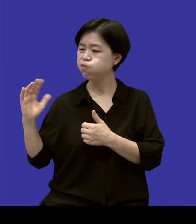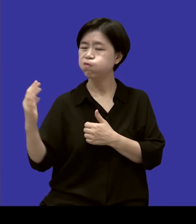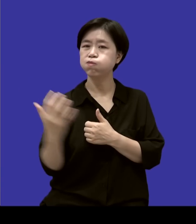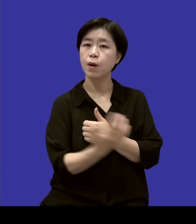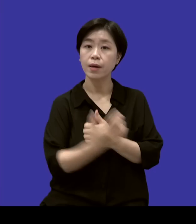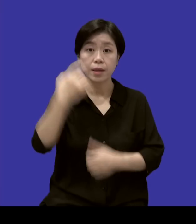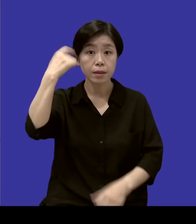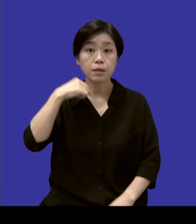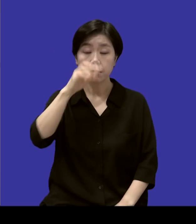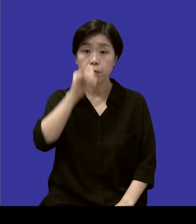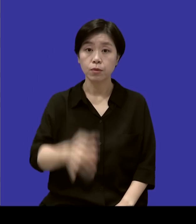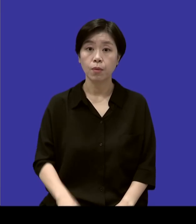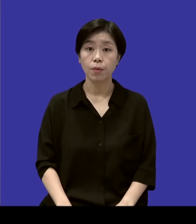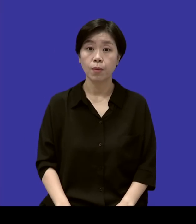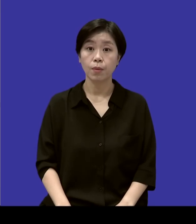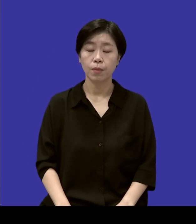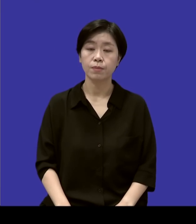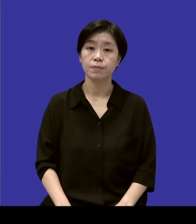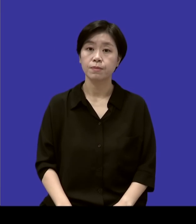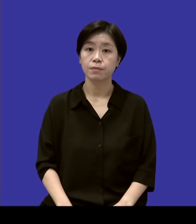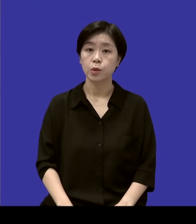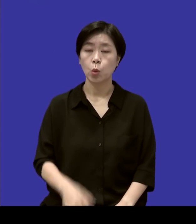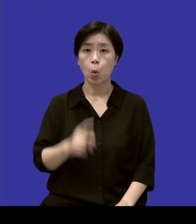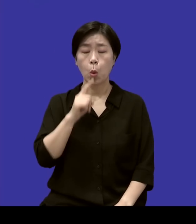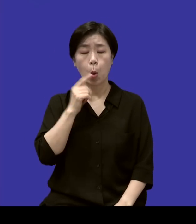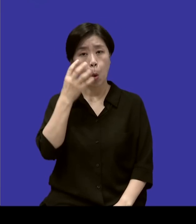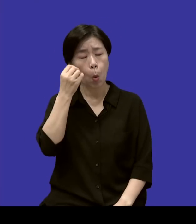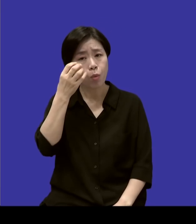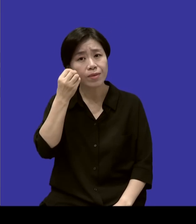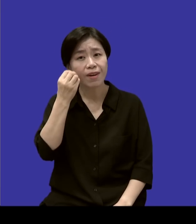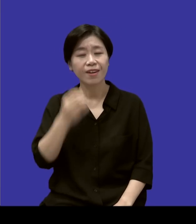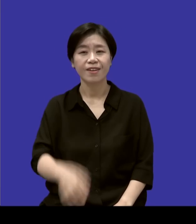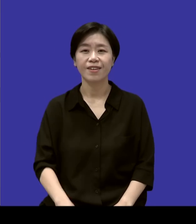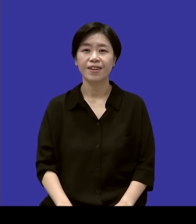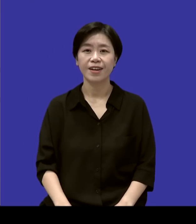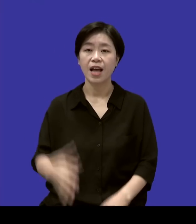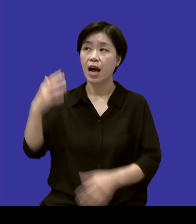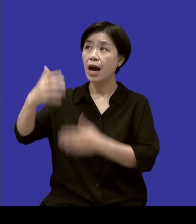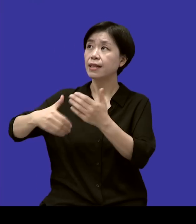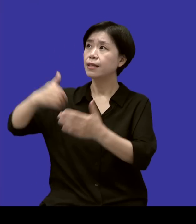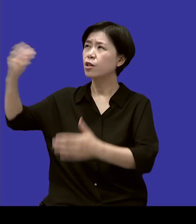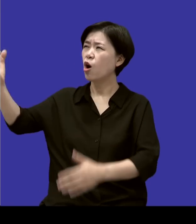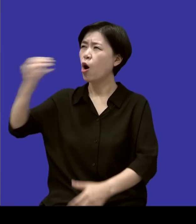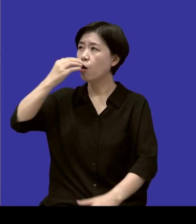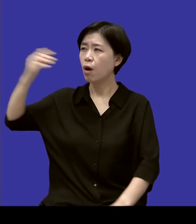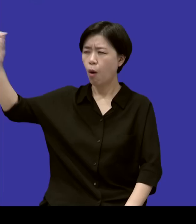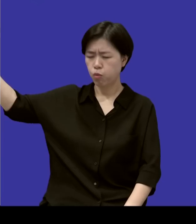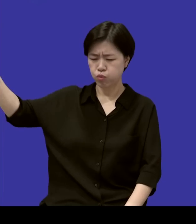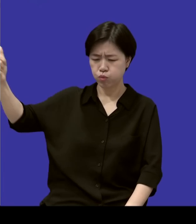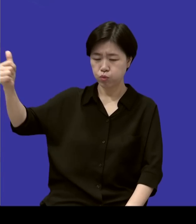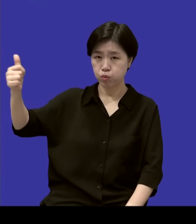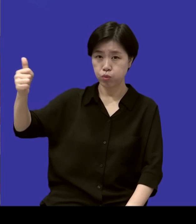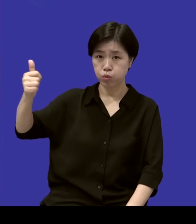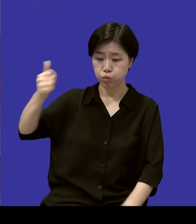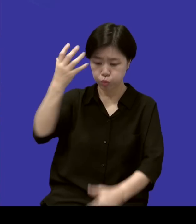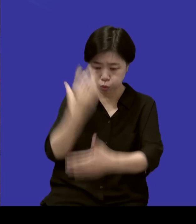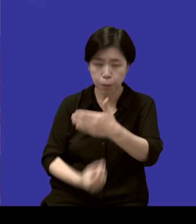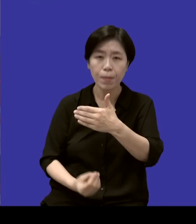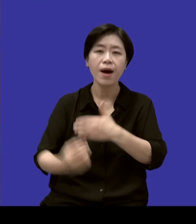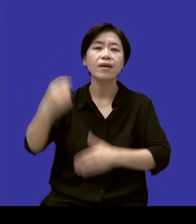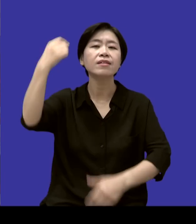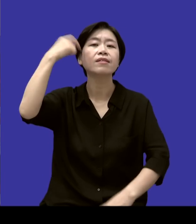나는 있지만 내가 이렇게 붕 떠 있는 기분. 그래서 하나님의 임재의 그 거룩함이 내 안으로 훅 들어오는